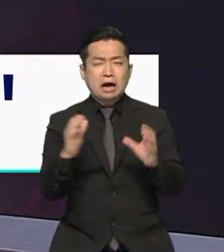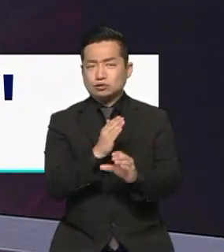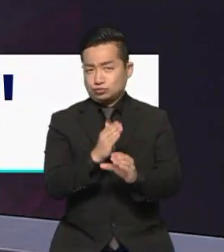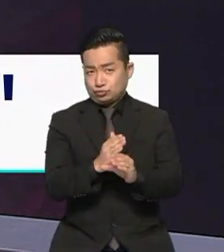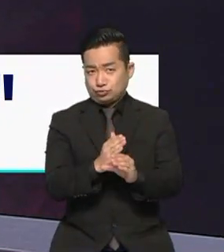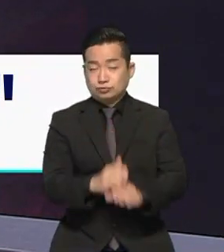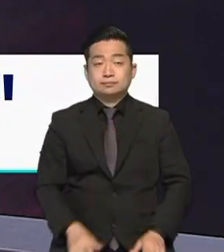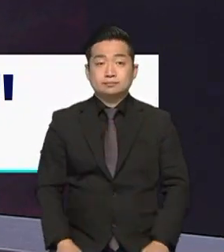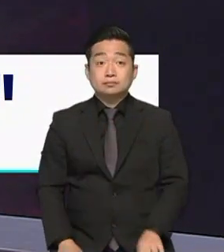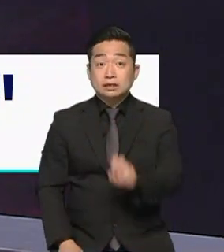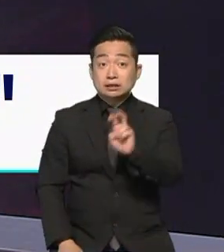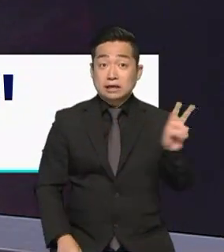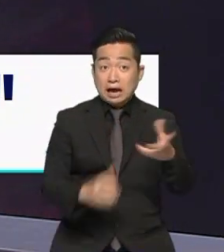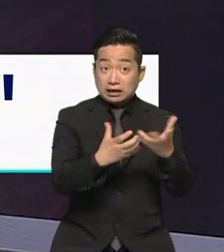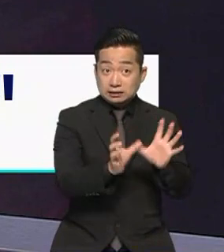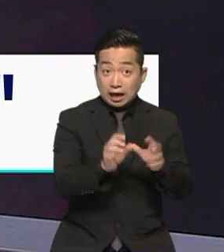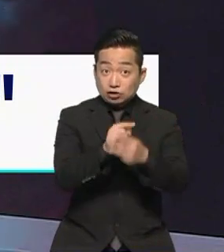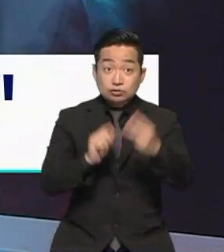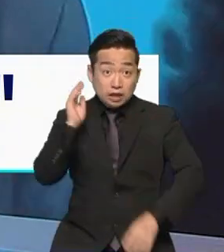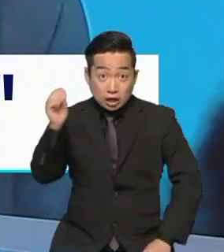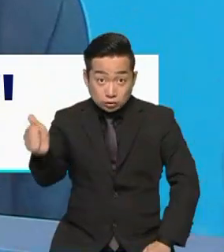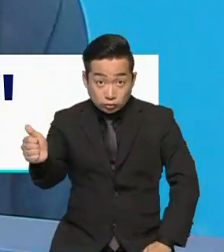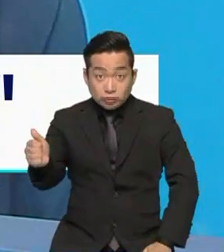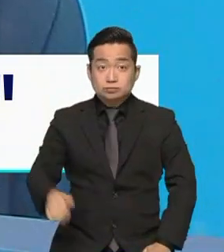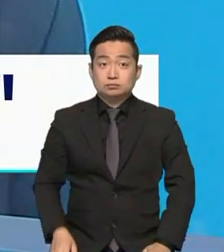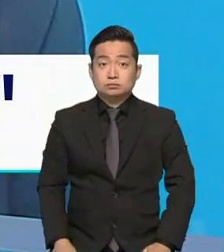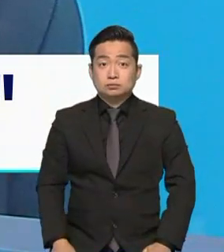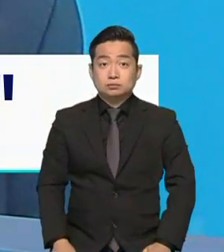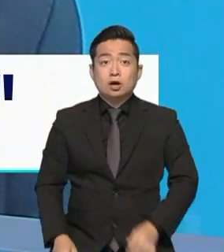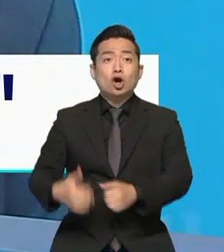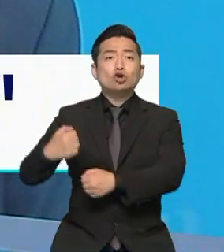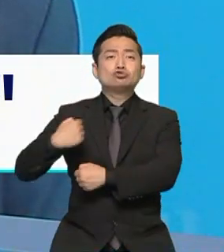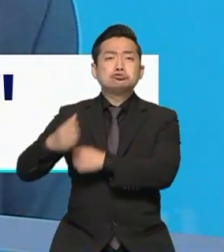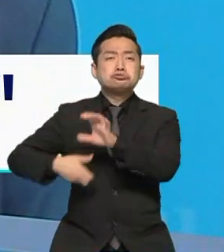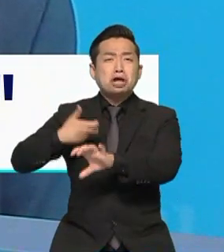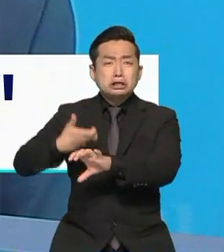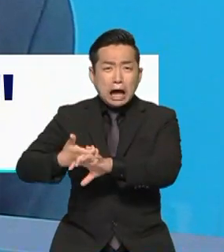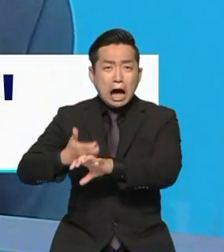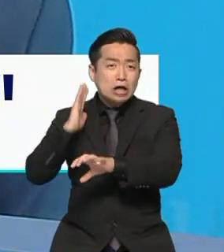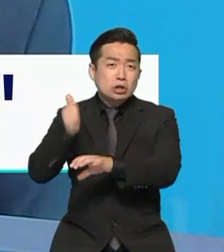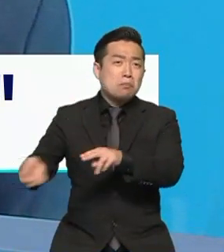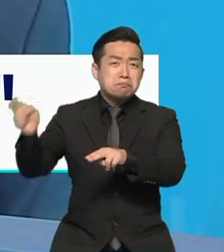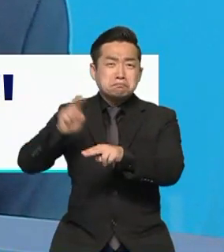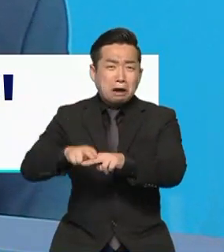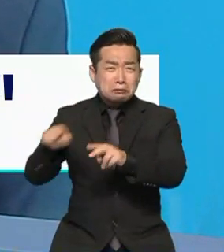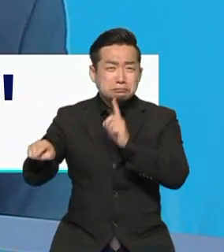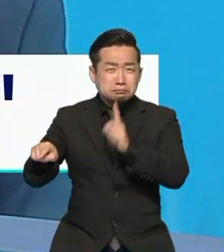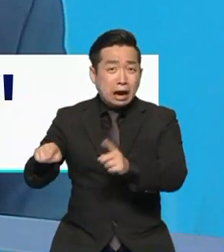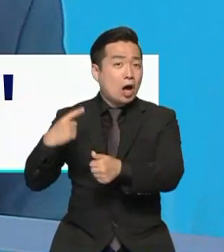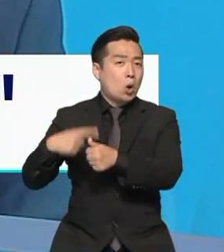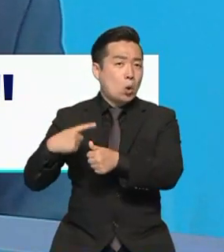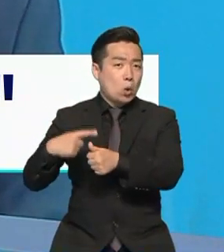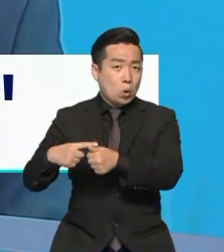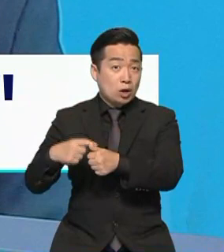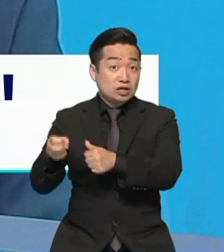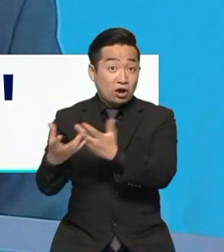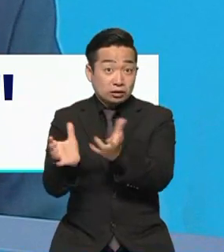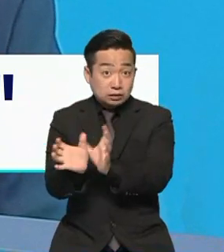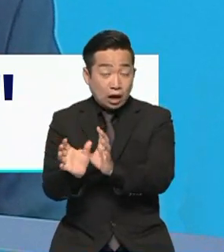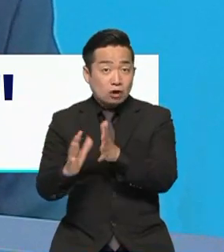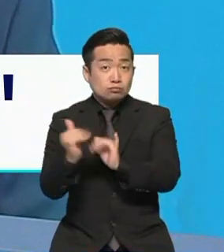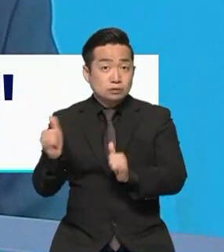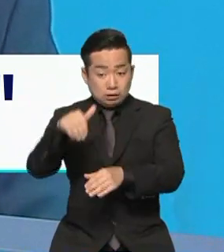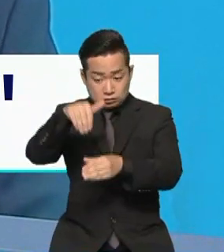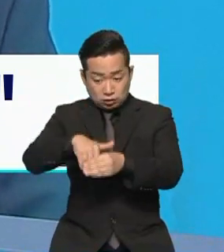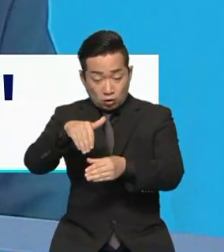있습니다. 야당에선 윤 대통령이 사실상 쿠데타로 대통령이 됐다는 말까지 나왔는데 여당은